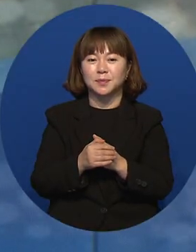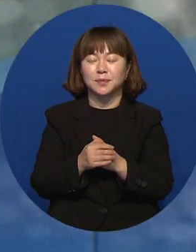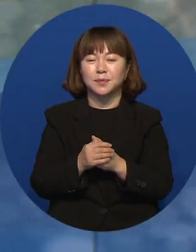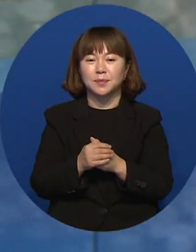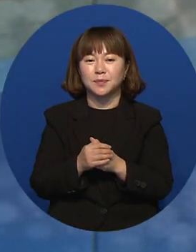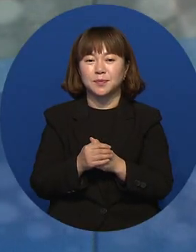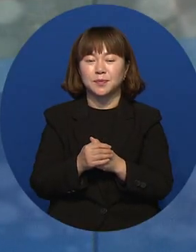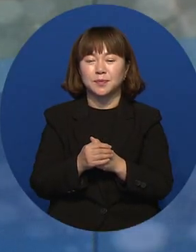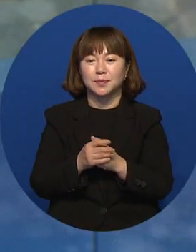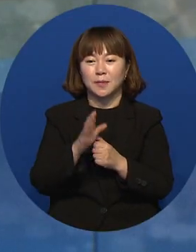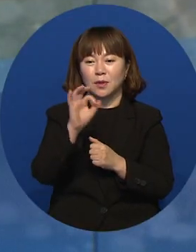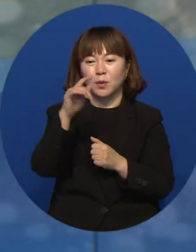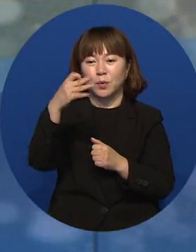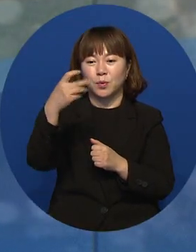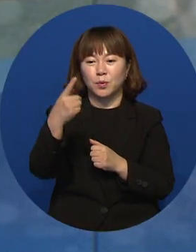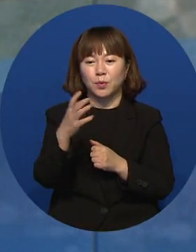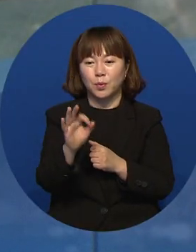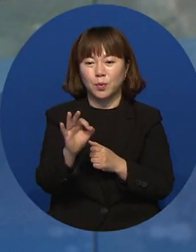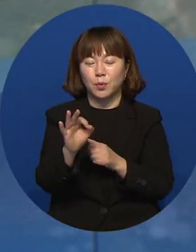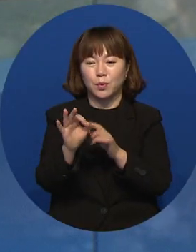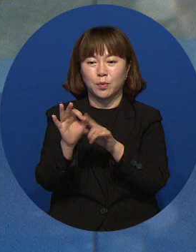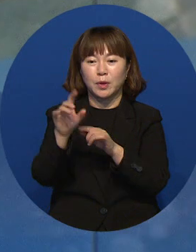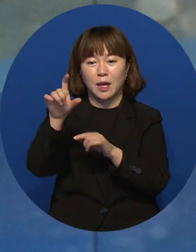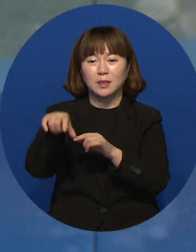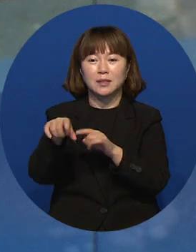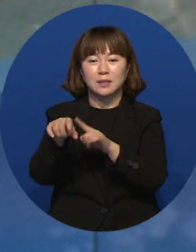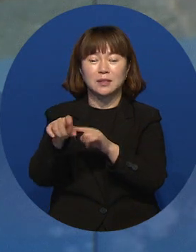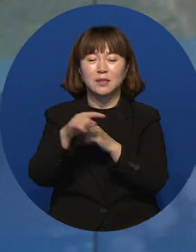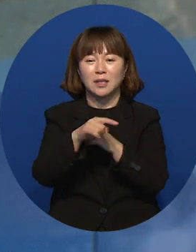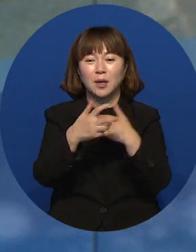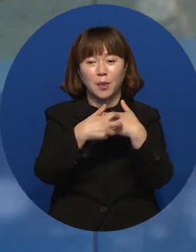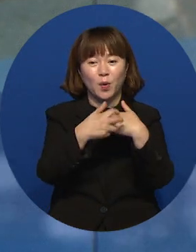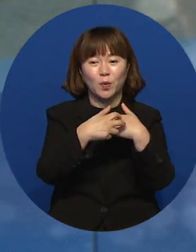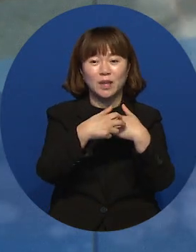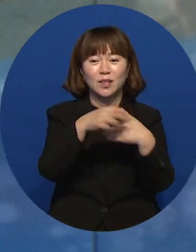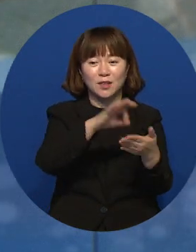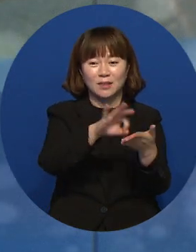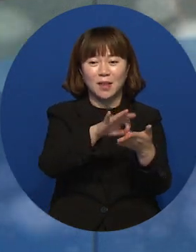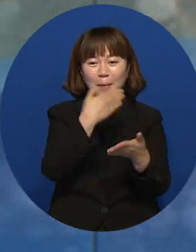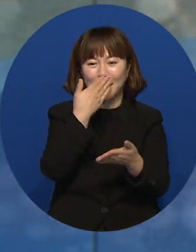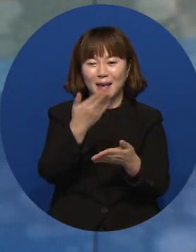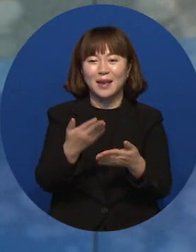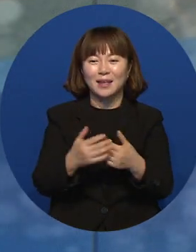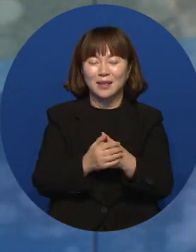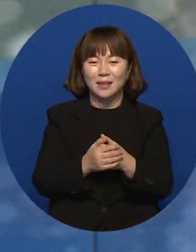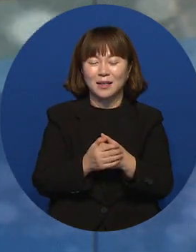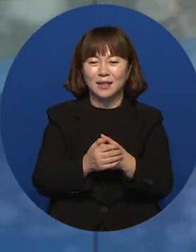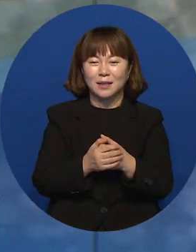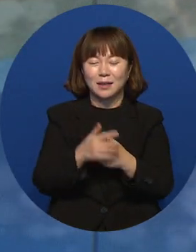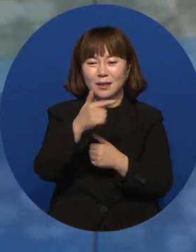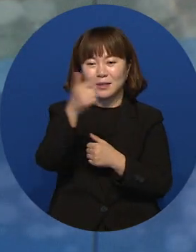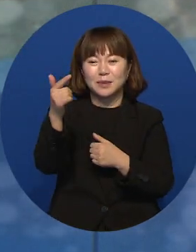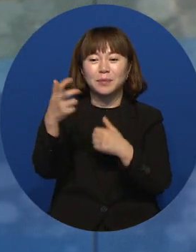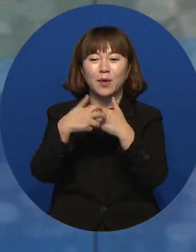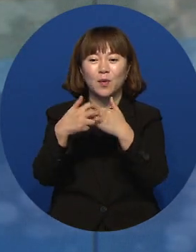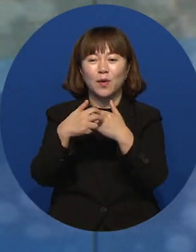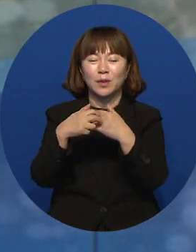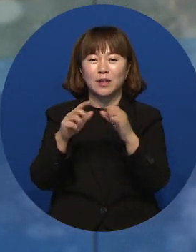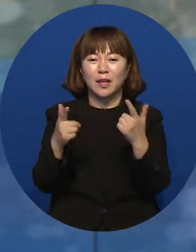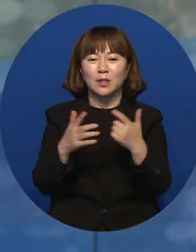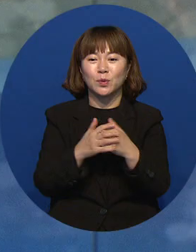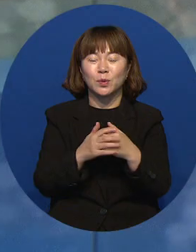의원에서 사용할 수 있지요 그렇죠 에 s6 잘못 세영 병원이 아니라서 제가 일을 못했으니까 없죠